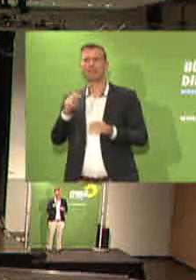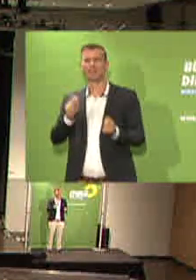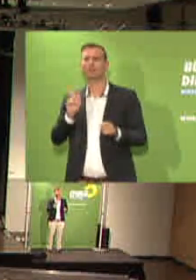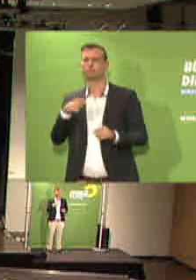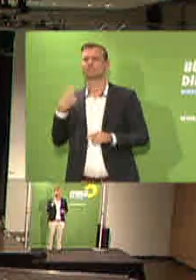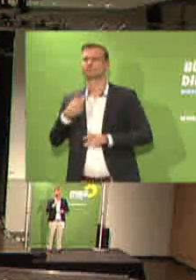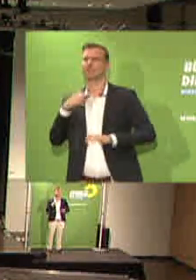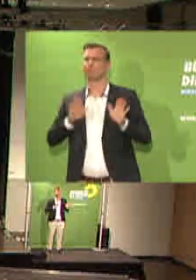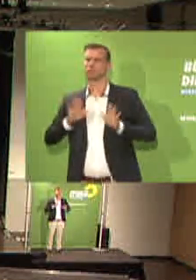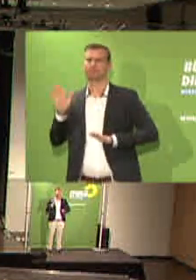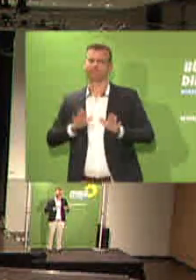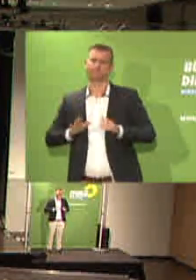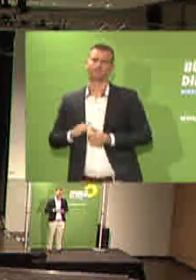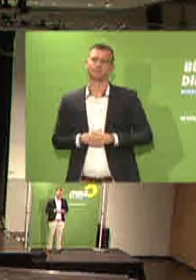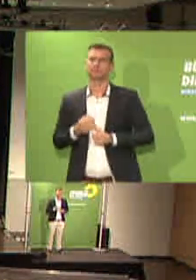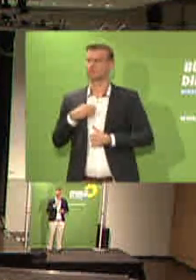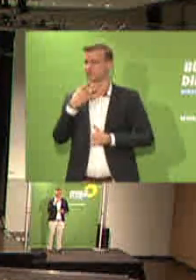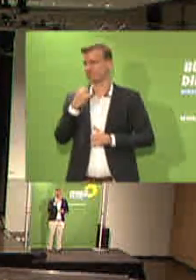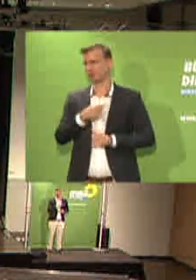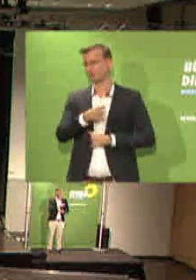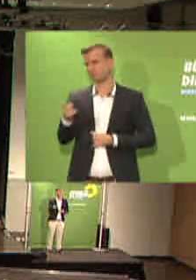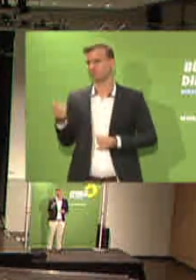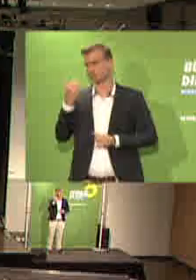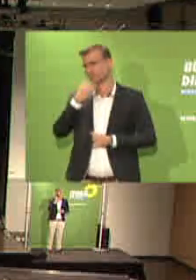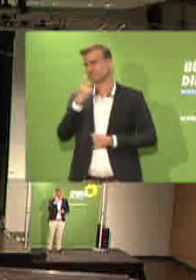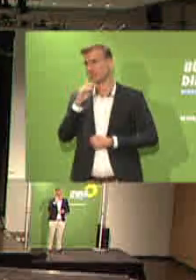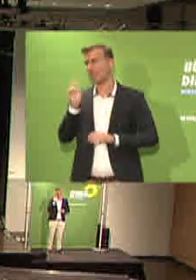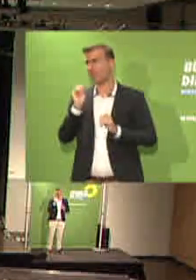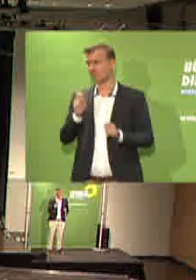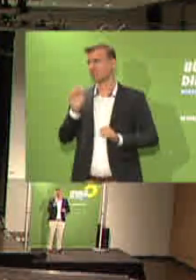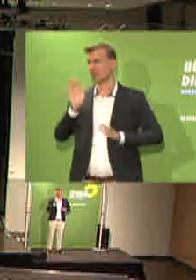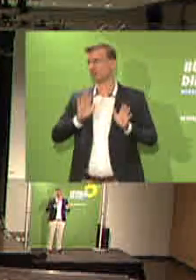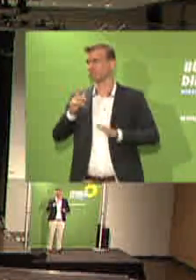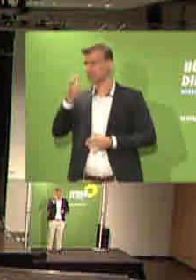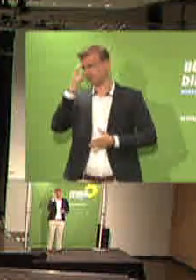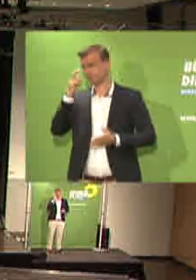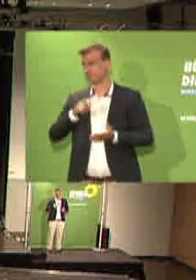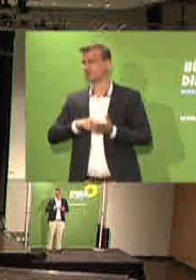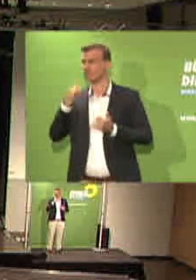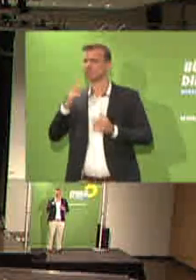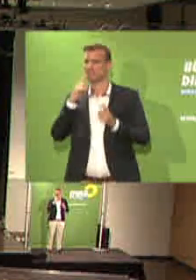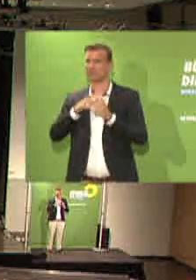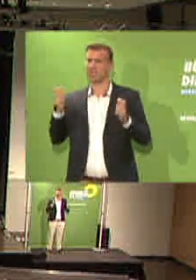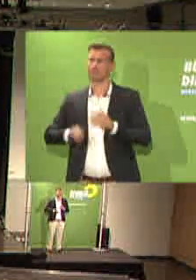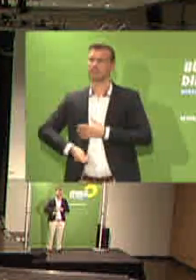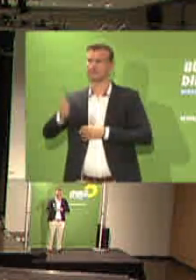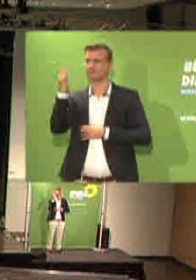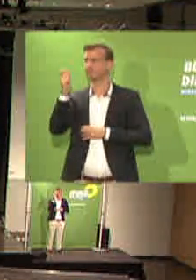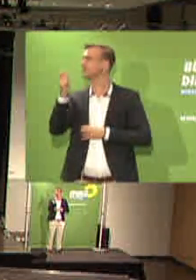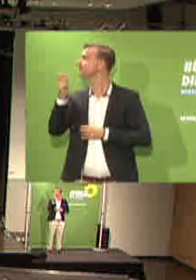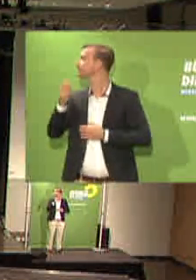Abstimmung steht. Ich möchte euch bitten, wenn ihr diesem Antrag zustimmt, jetzt das Kartenzeichen zu geben.